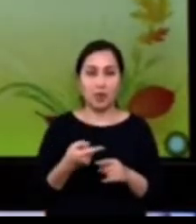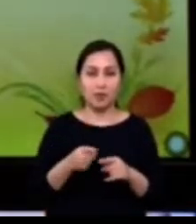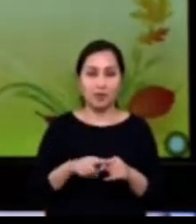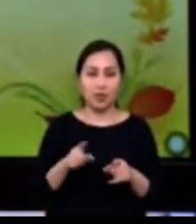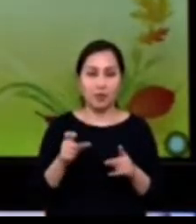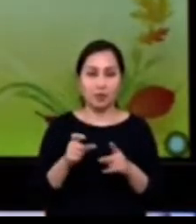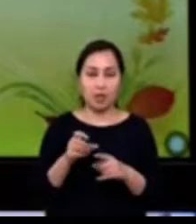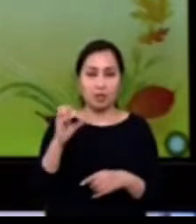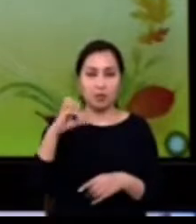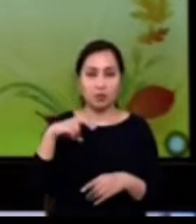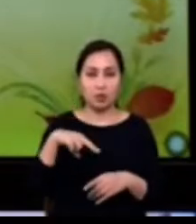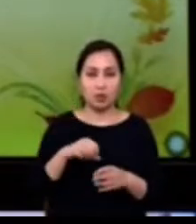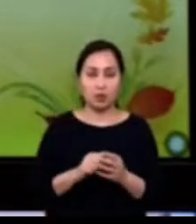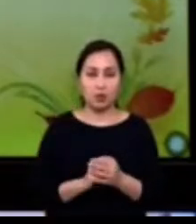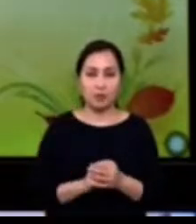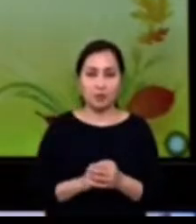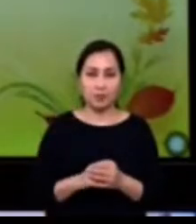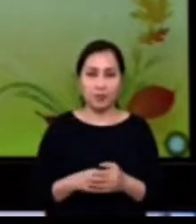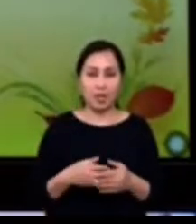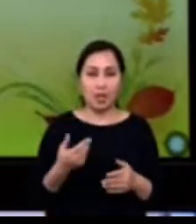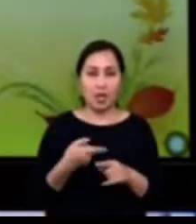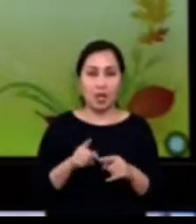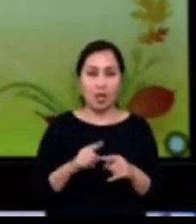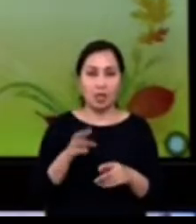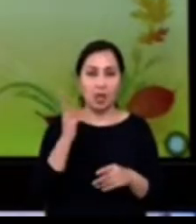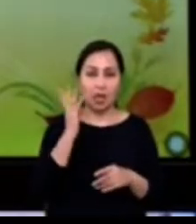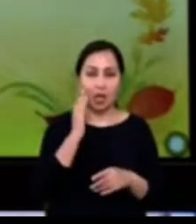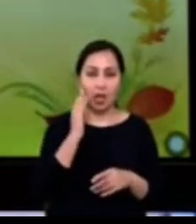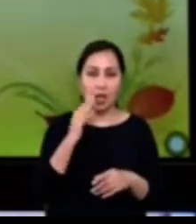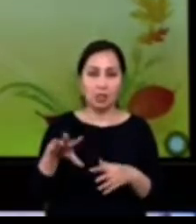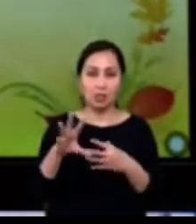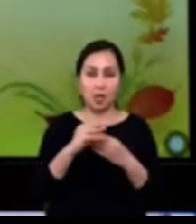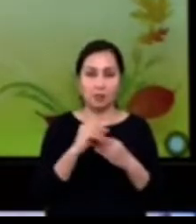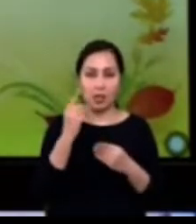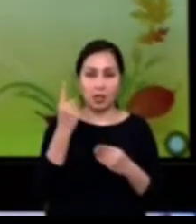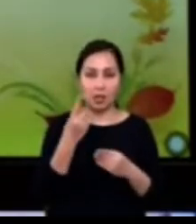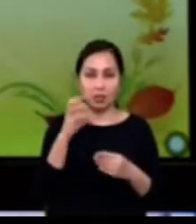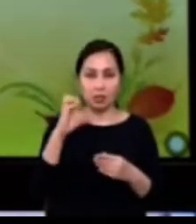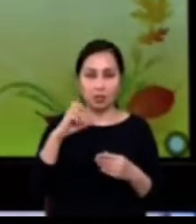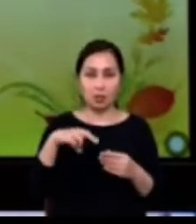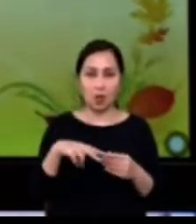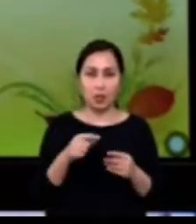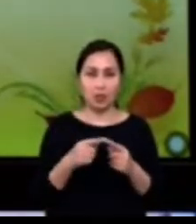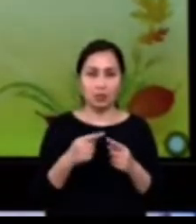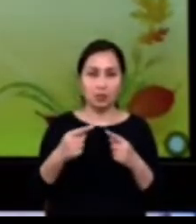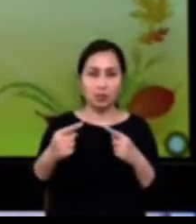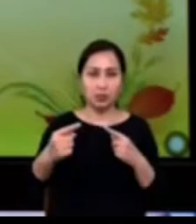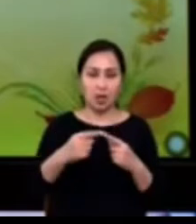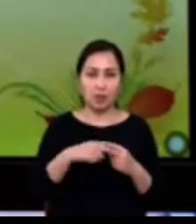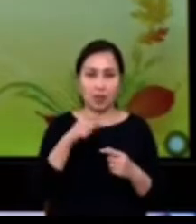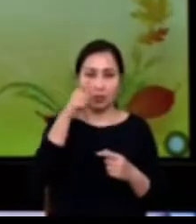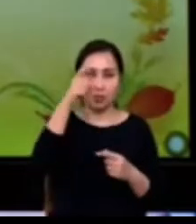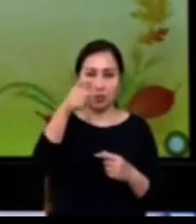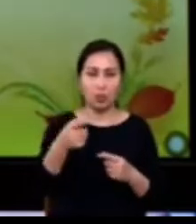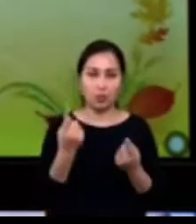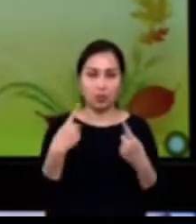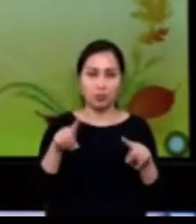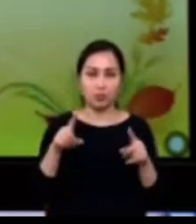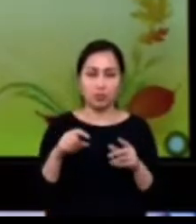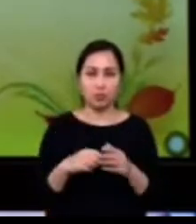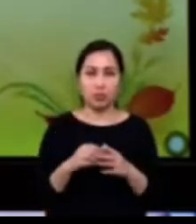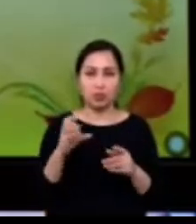ударном слоге. То есть это когда мы один слог тянем дольше, чем